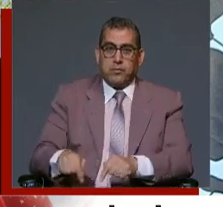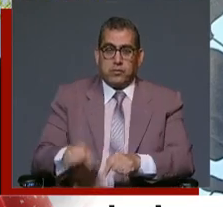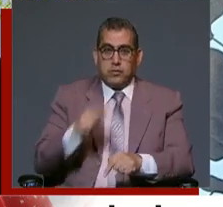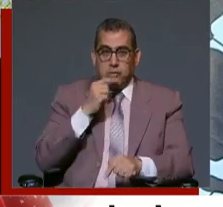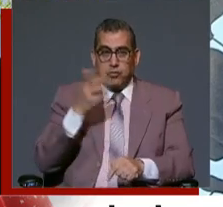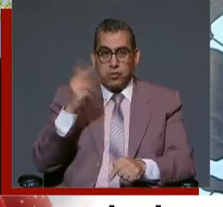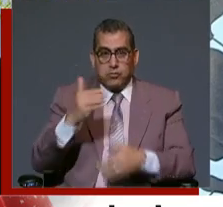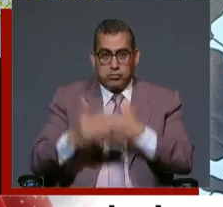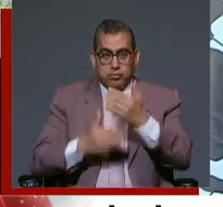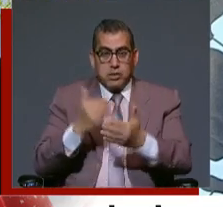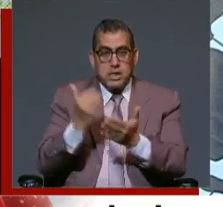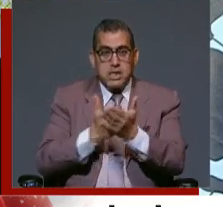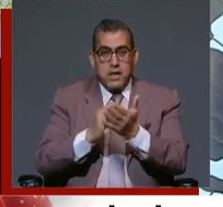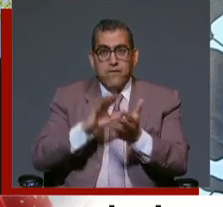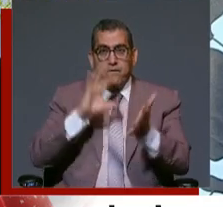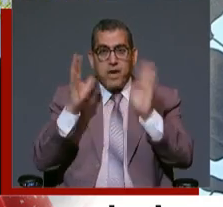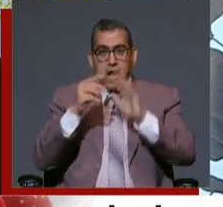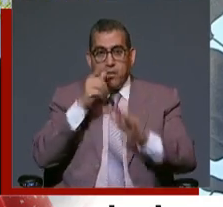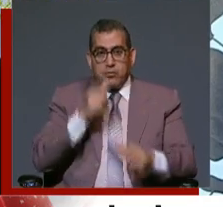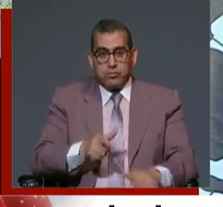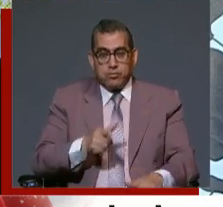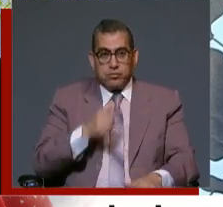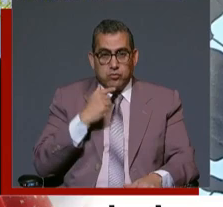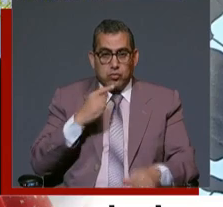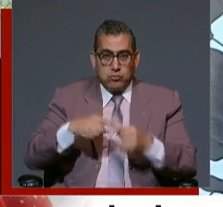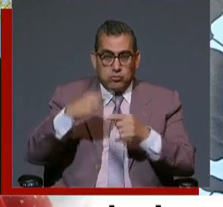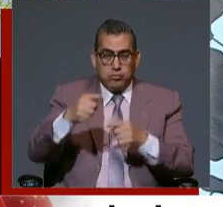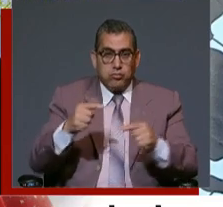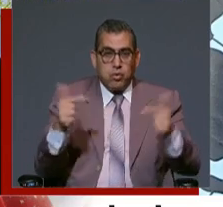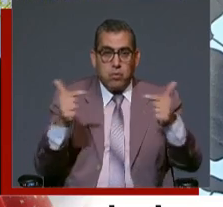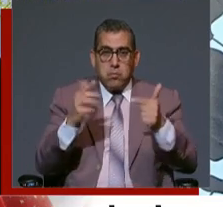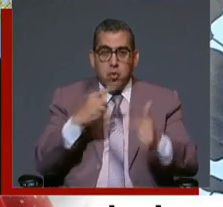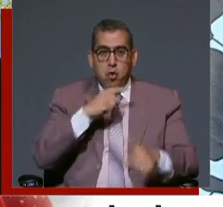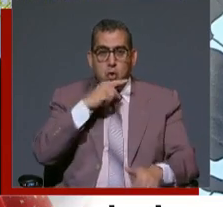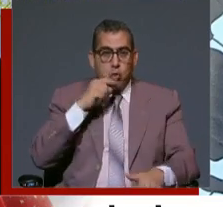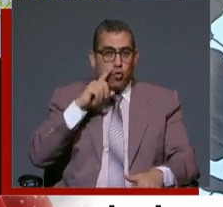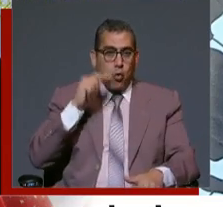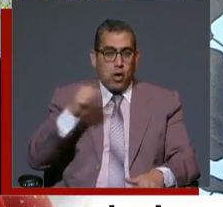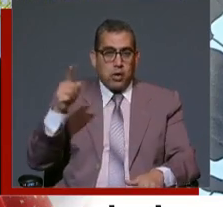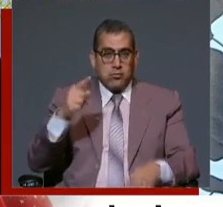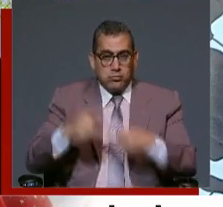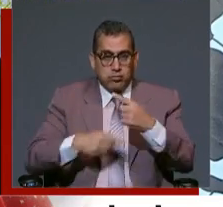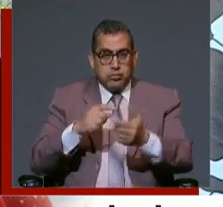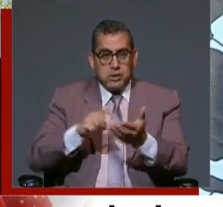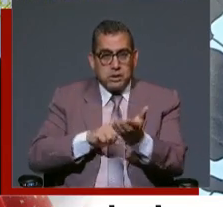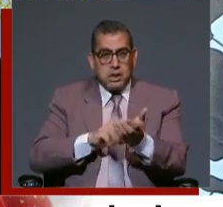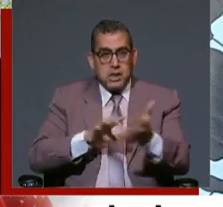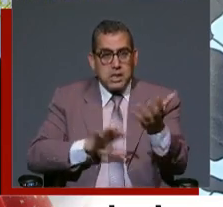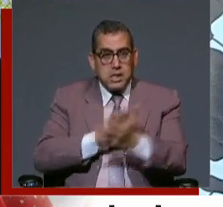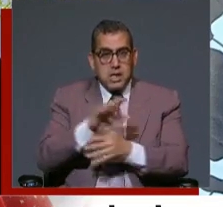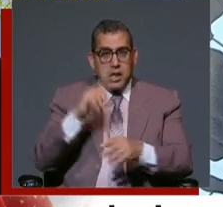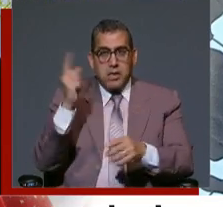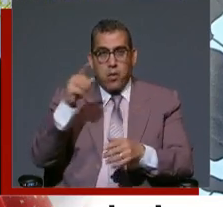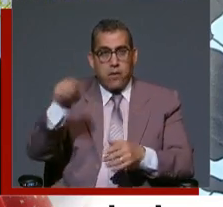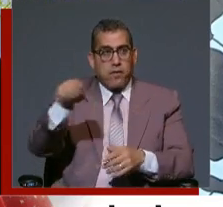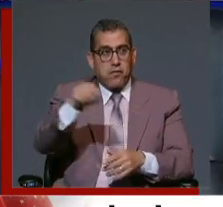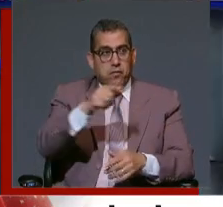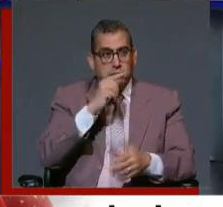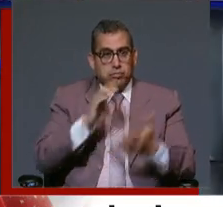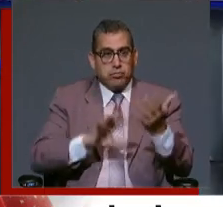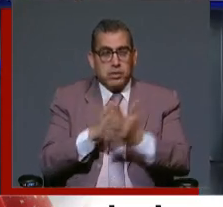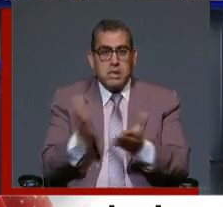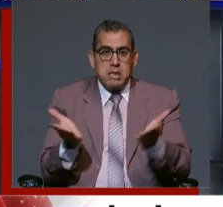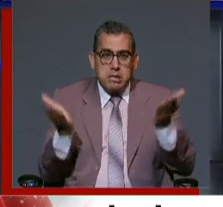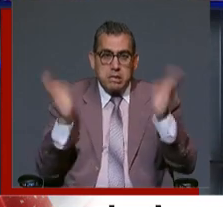كوفيد-19 على الاقتصاد العالمي، جاءت الأزمة الروسية الأوكرانية والتوترات السياسية الدولية لتضيف